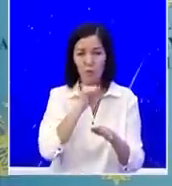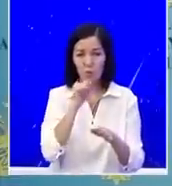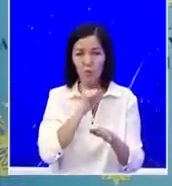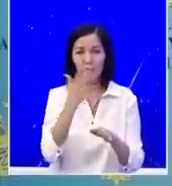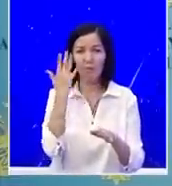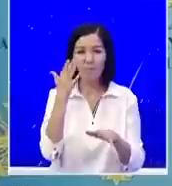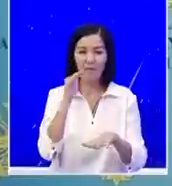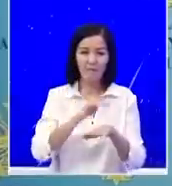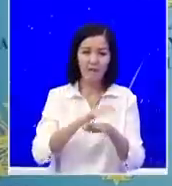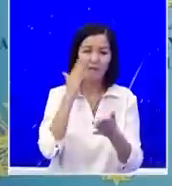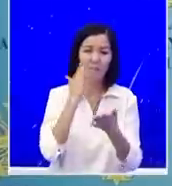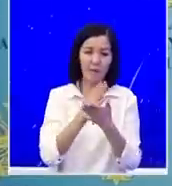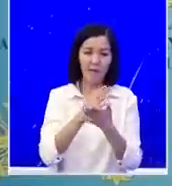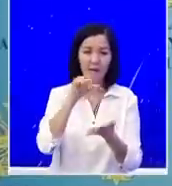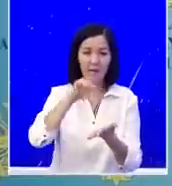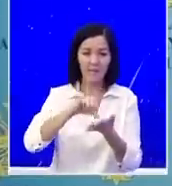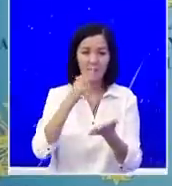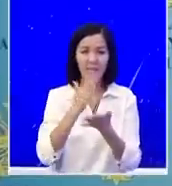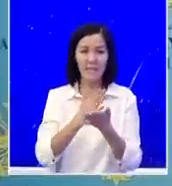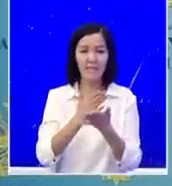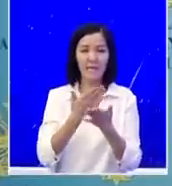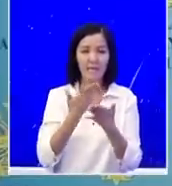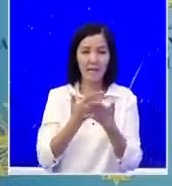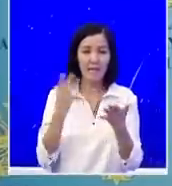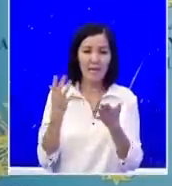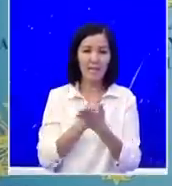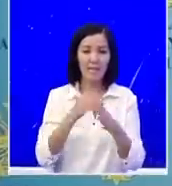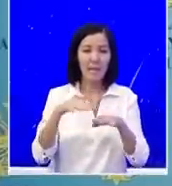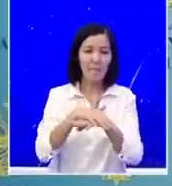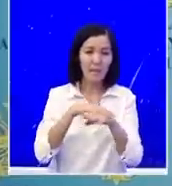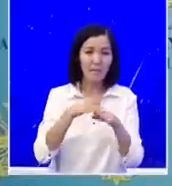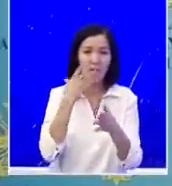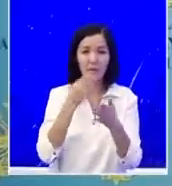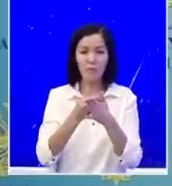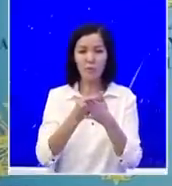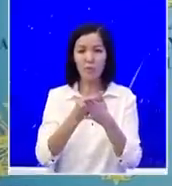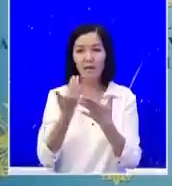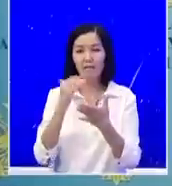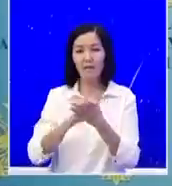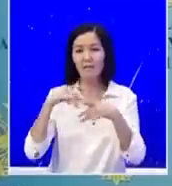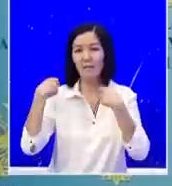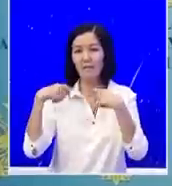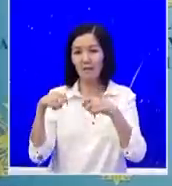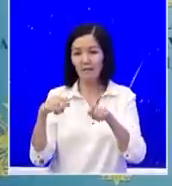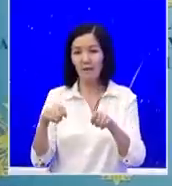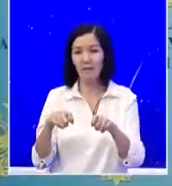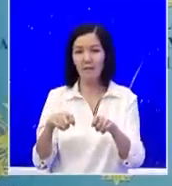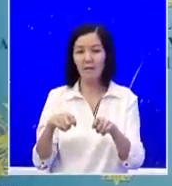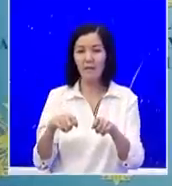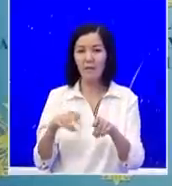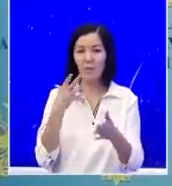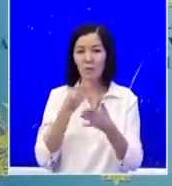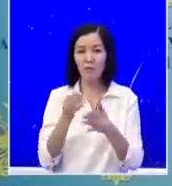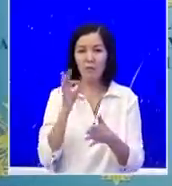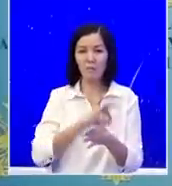5 эпизодына қатыстылығы дәлелденді. Күдіктілер етті базарларға және өзінің таныстарына өткізген, ал түскен ақшаны жеке